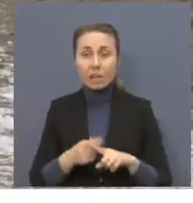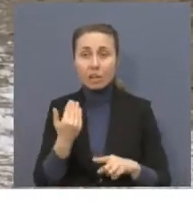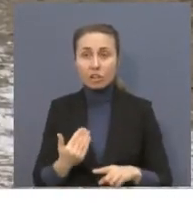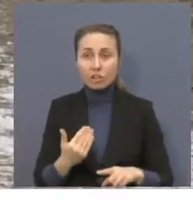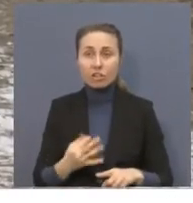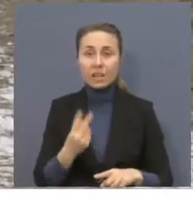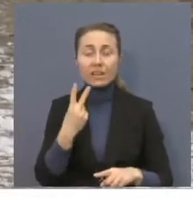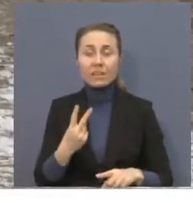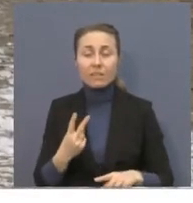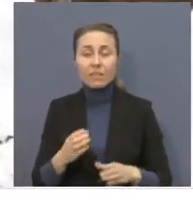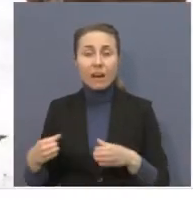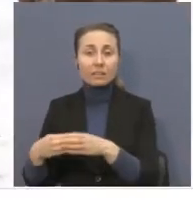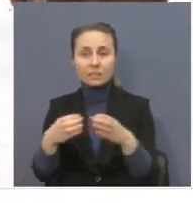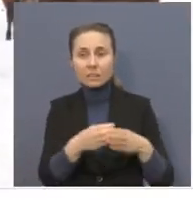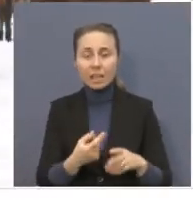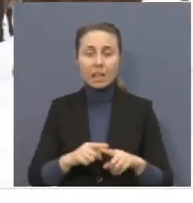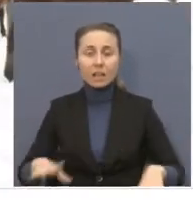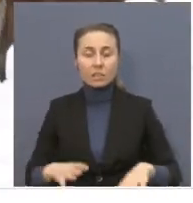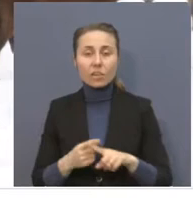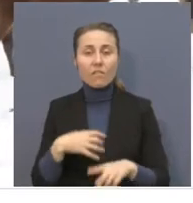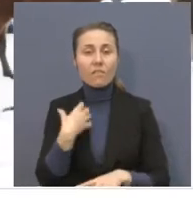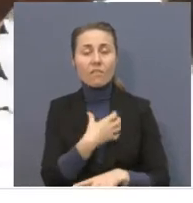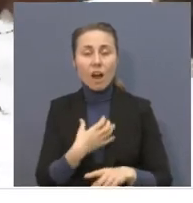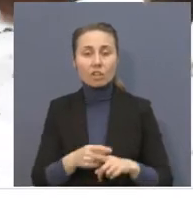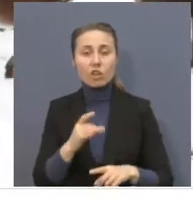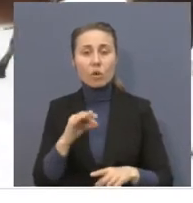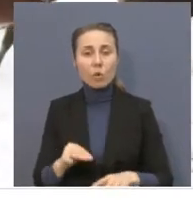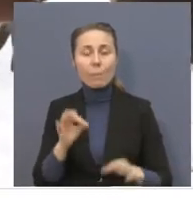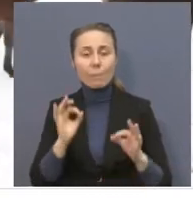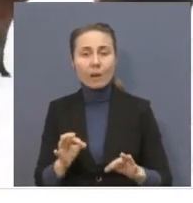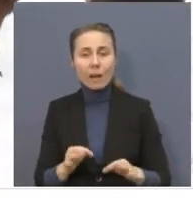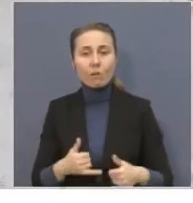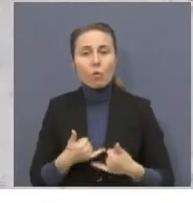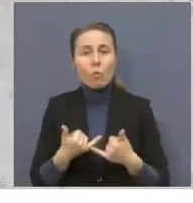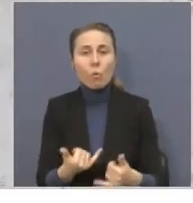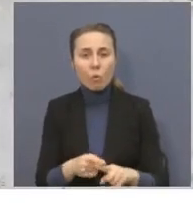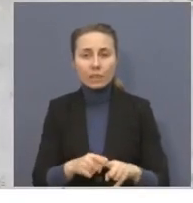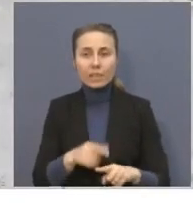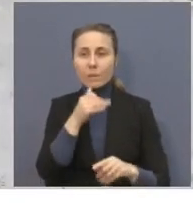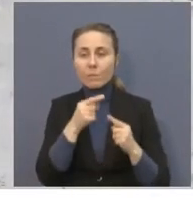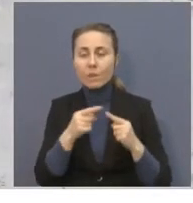словам Жаната, в разведении скакунов важную роль играет правильный уход и период выжеребки.